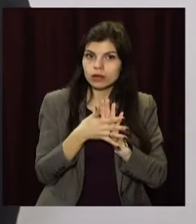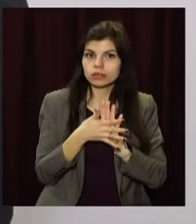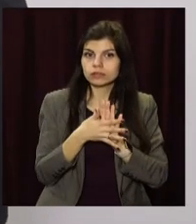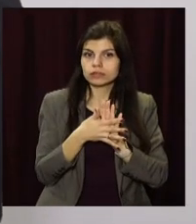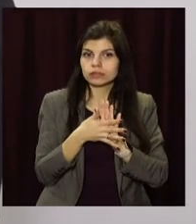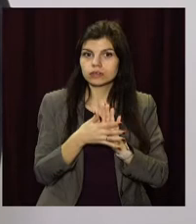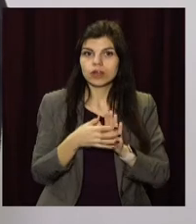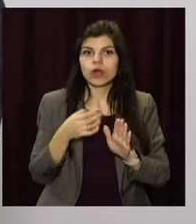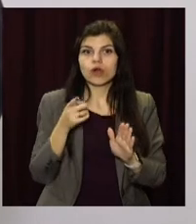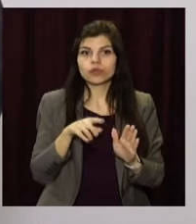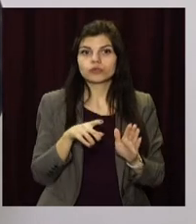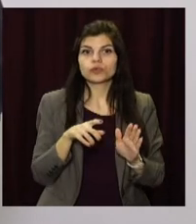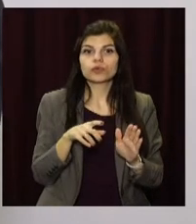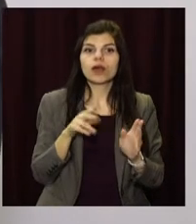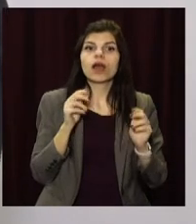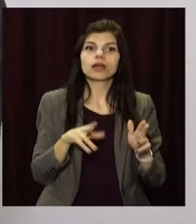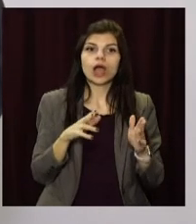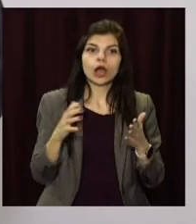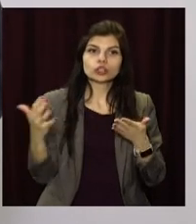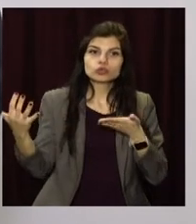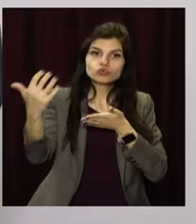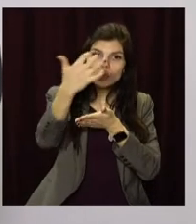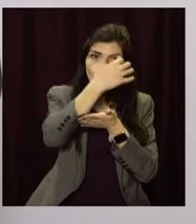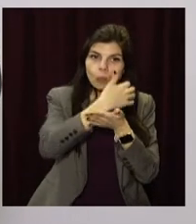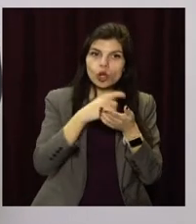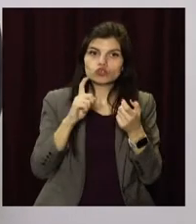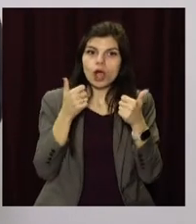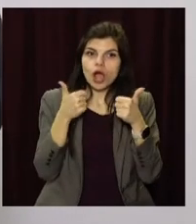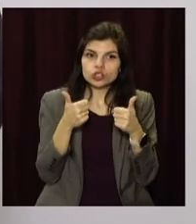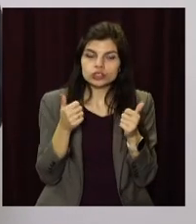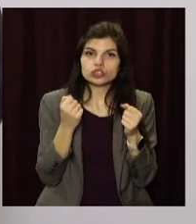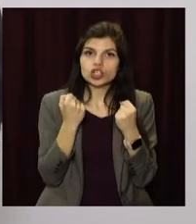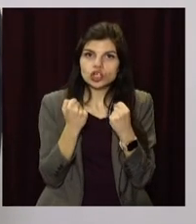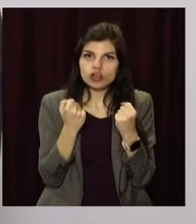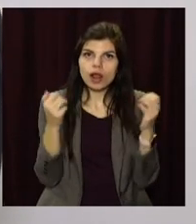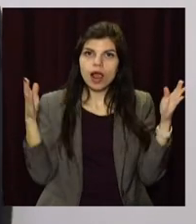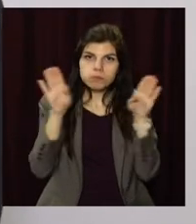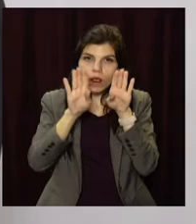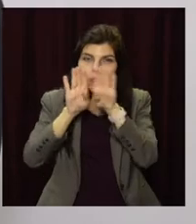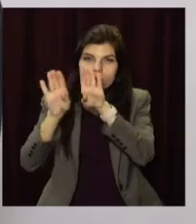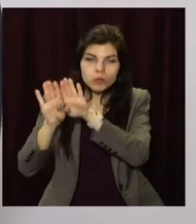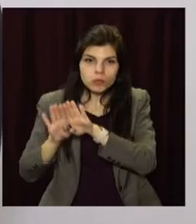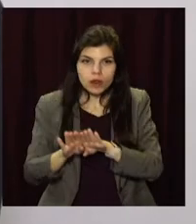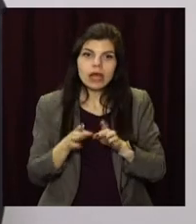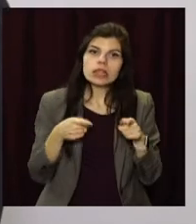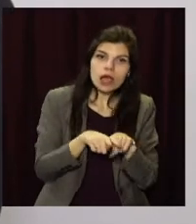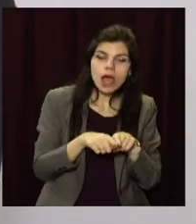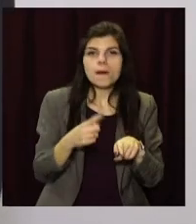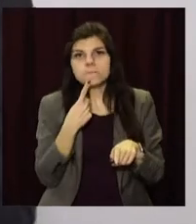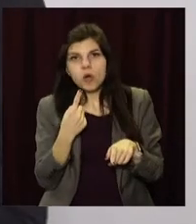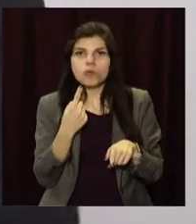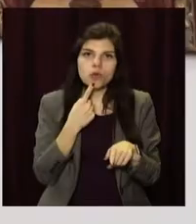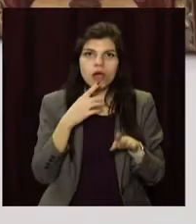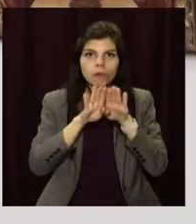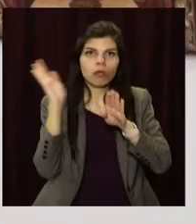на то, як її зібрати, щоб вони трималися, щоб вони там, я почала і так пробувати, і так, а воно